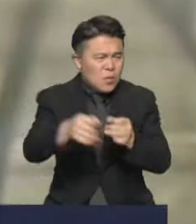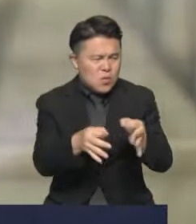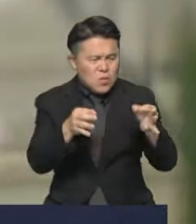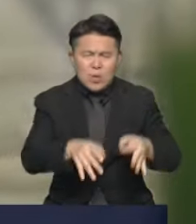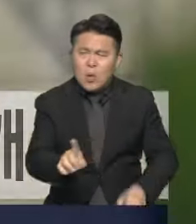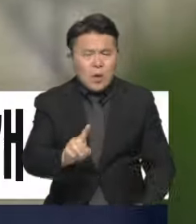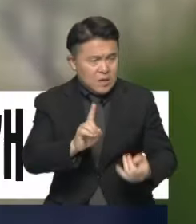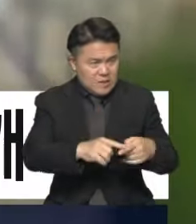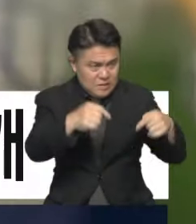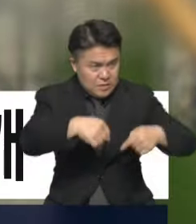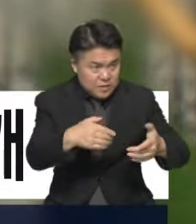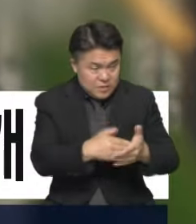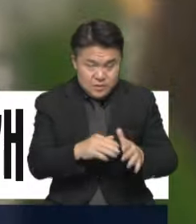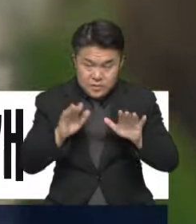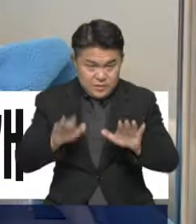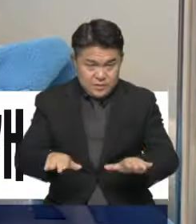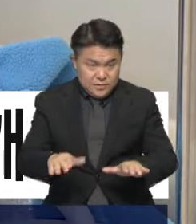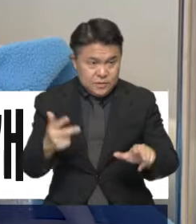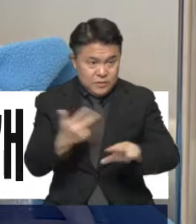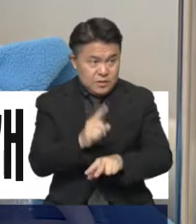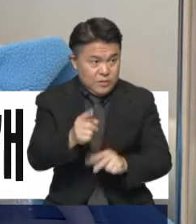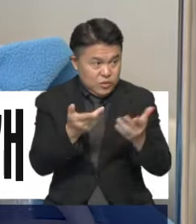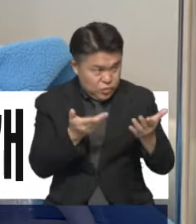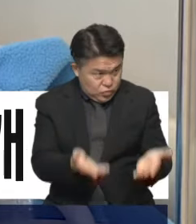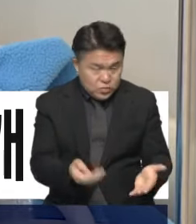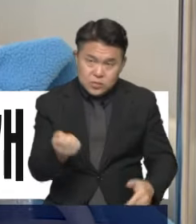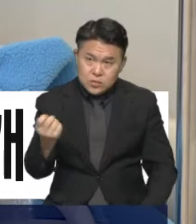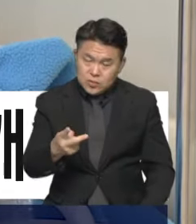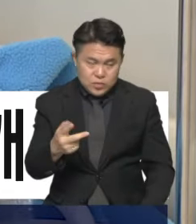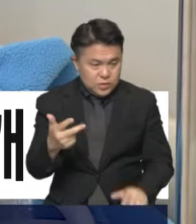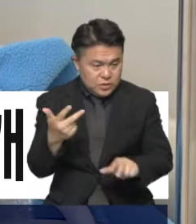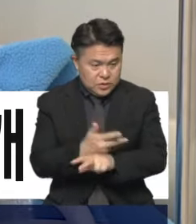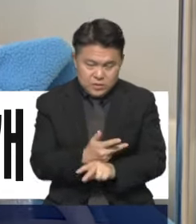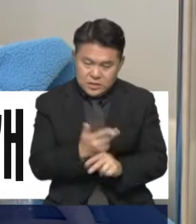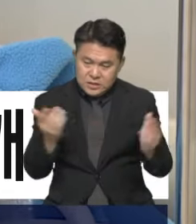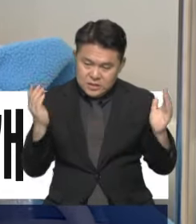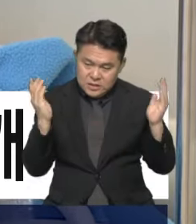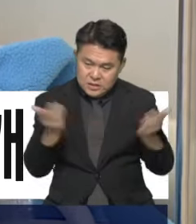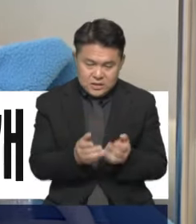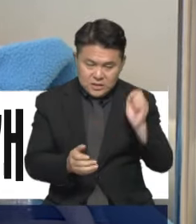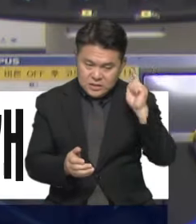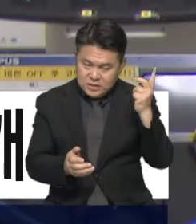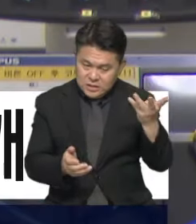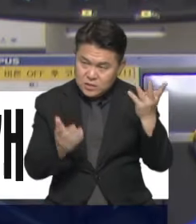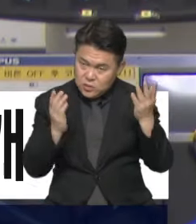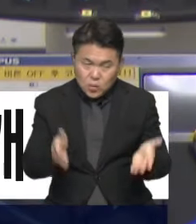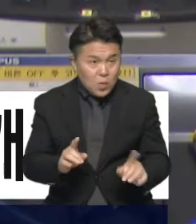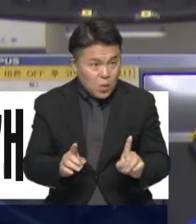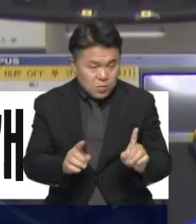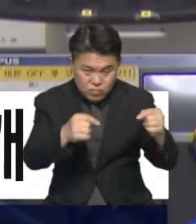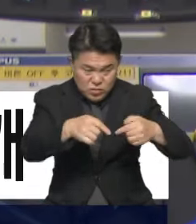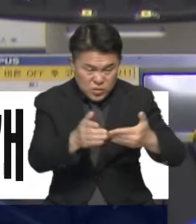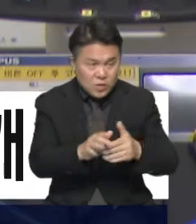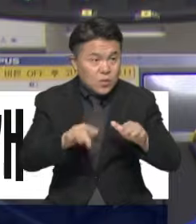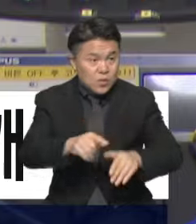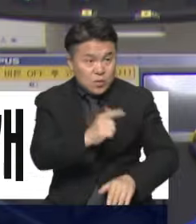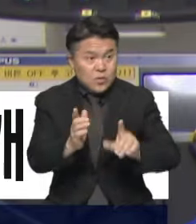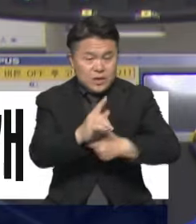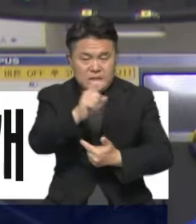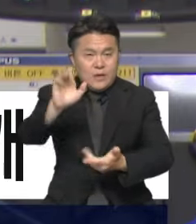회의에선 이미 시행 중이던 주 1회 휴진 의무화 혹은 주 4일 근무 체계 도입 등을 논의했는데 오늘 오후 기자회견을